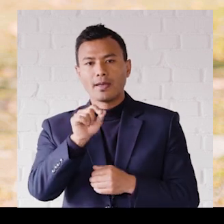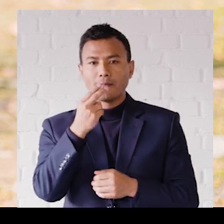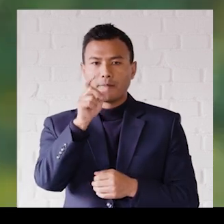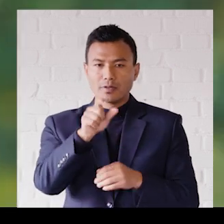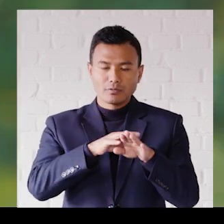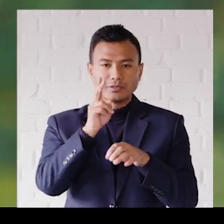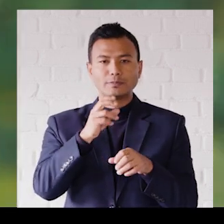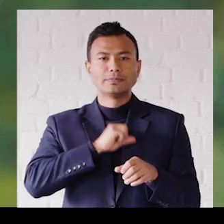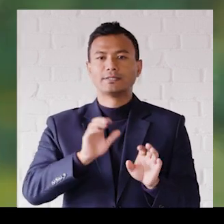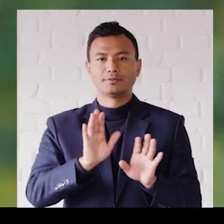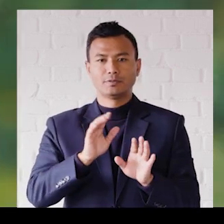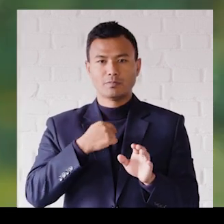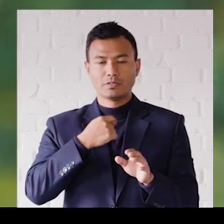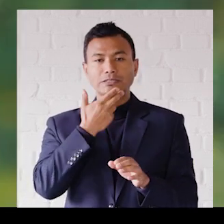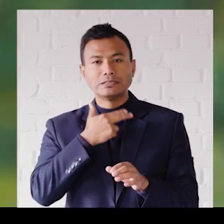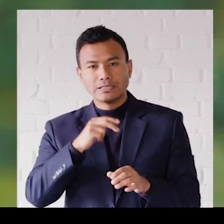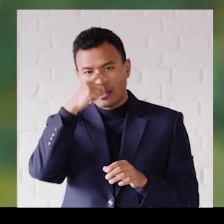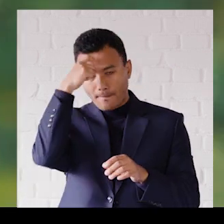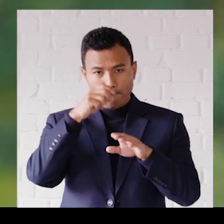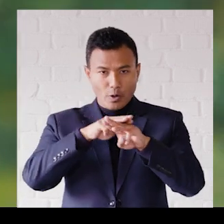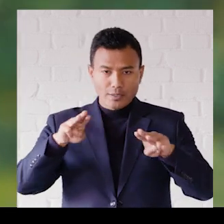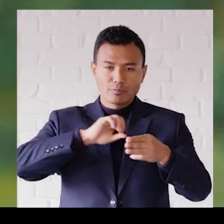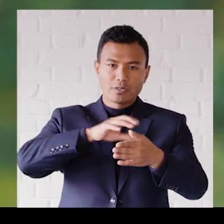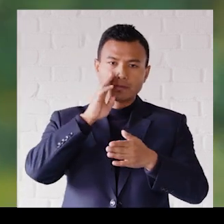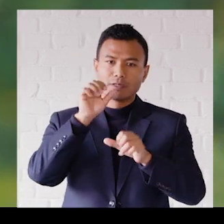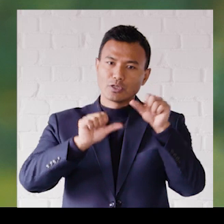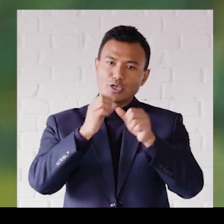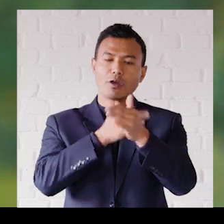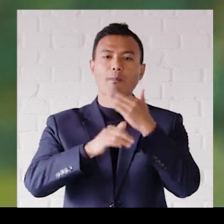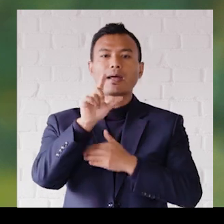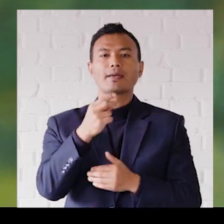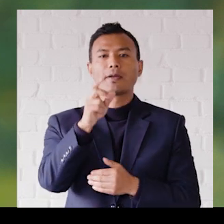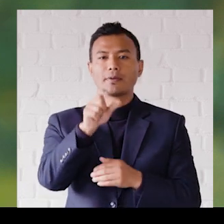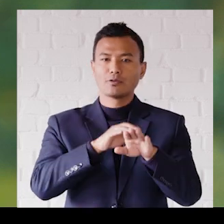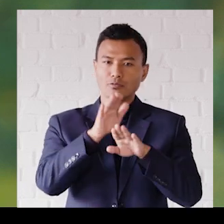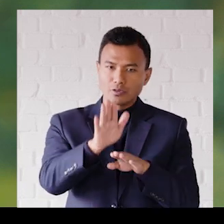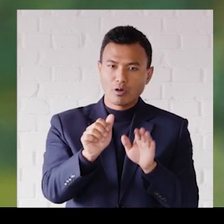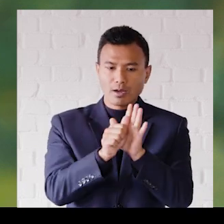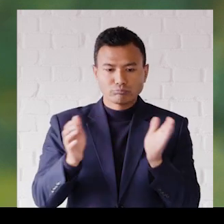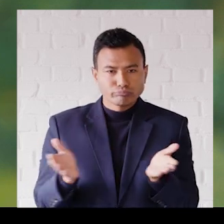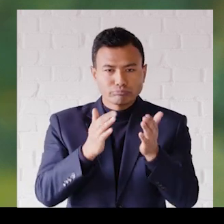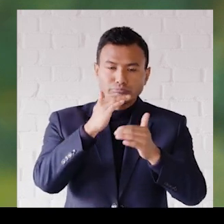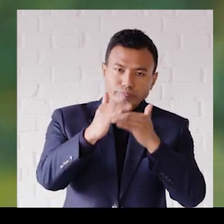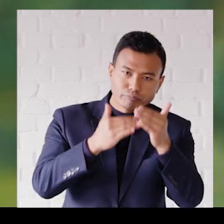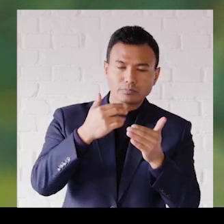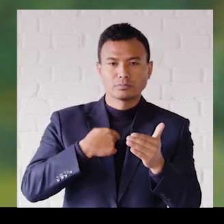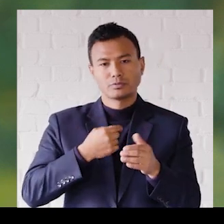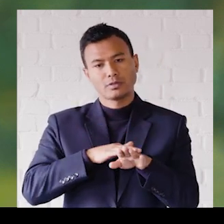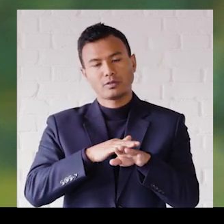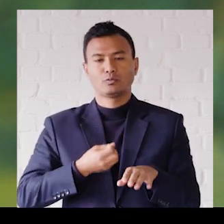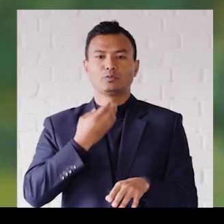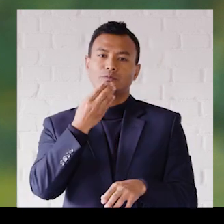ना भोगे। हम तो चाहते हैं कि मध्य प्रदेश में जितना भी अपांग भेल व्यक्ति है, अगर वो आगे बढ़ सकते हैं तो उससे